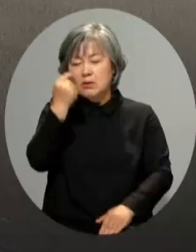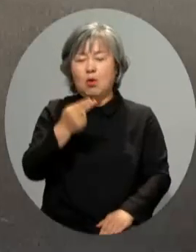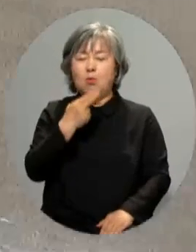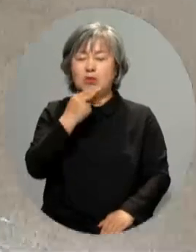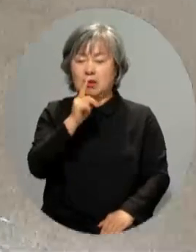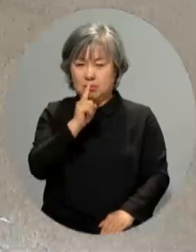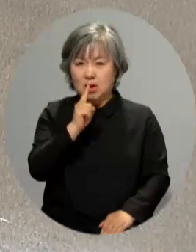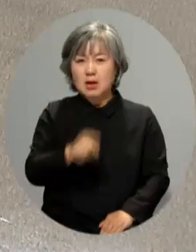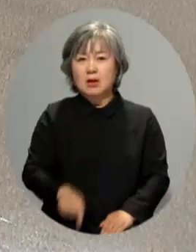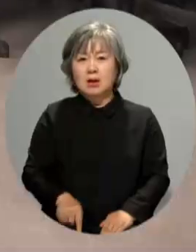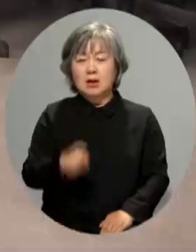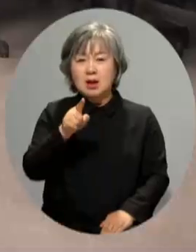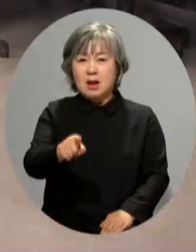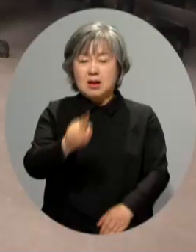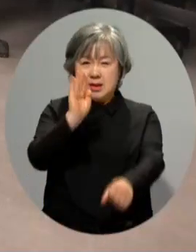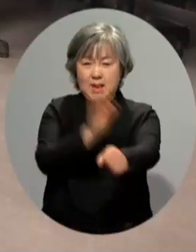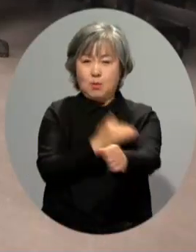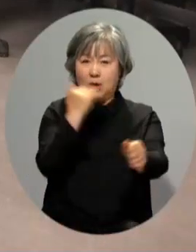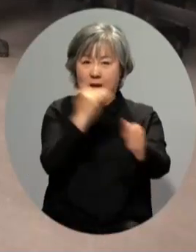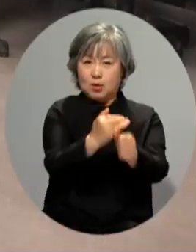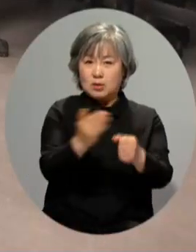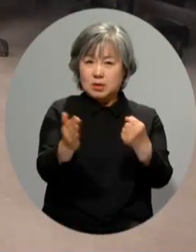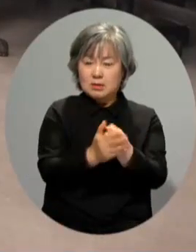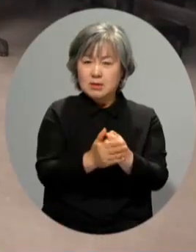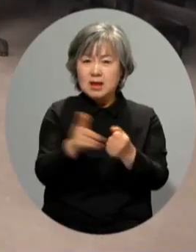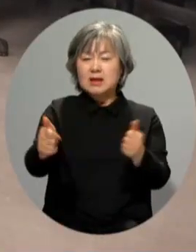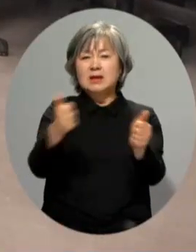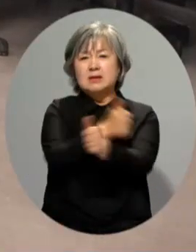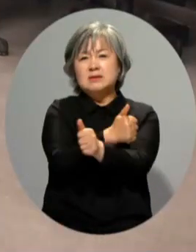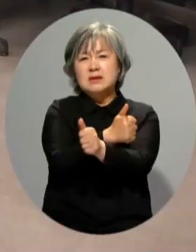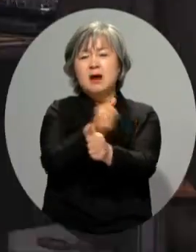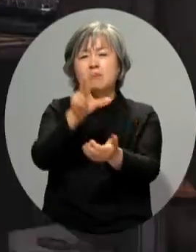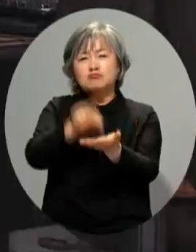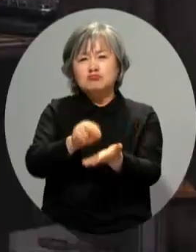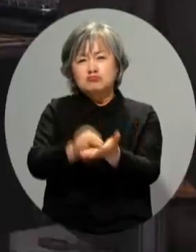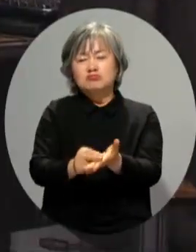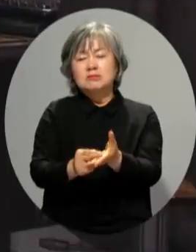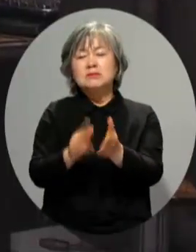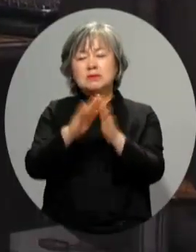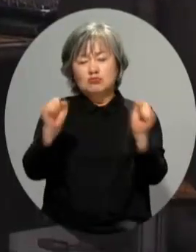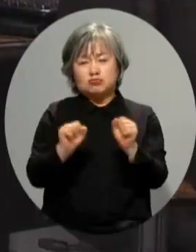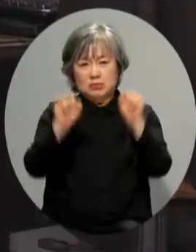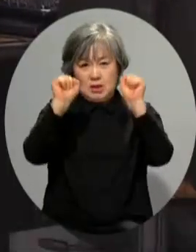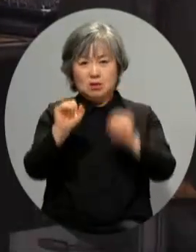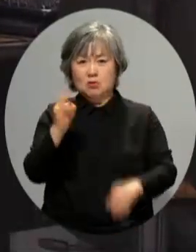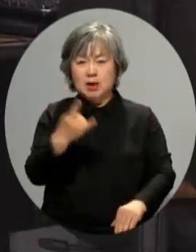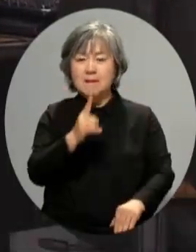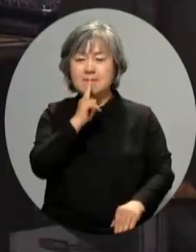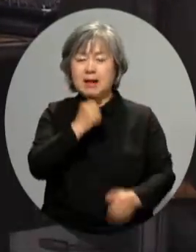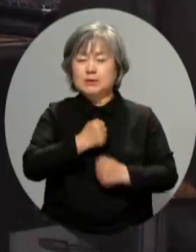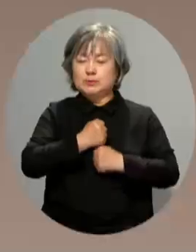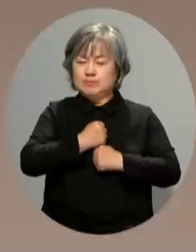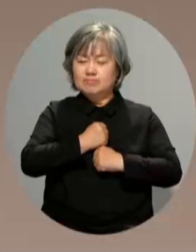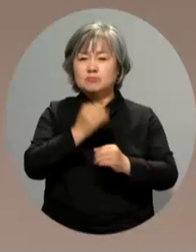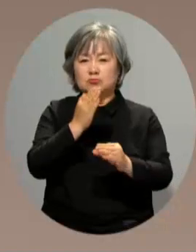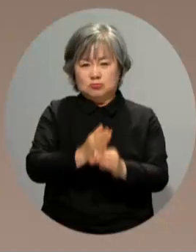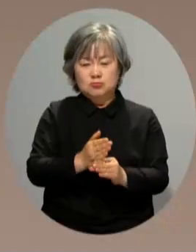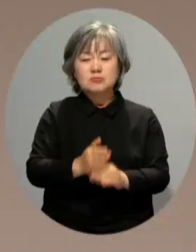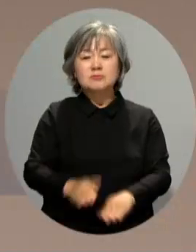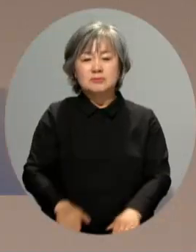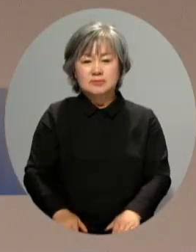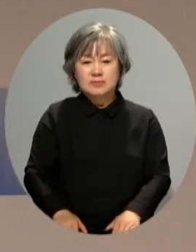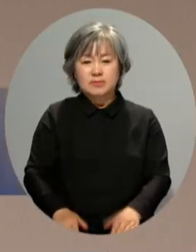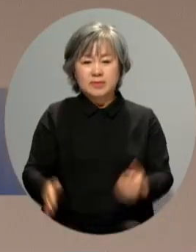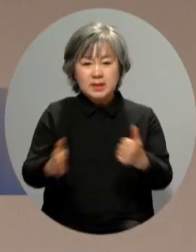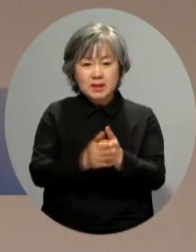겁니다. 이딴 부당해고 논란에 허술한 인사 행정이 도마에 오른 전북체육회는 극도로 말을 아꼈습니다. 지금 진행